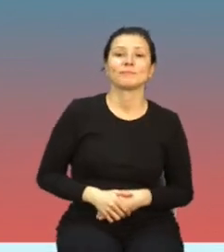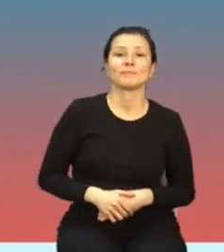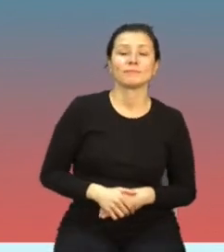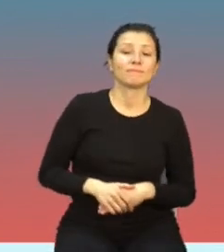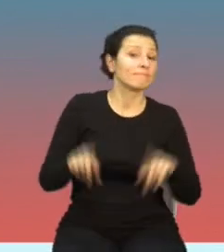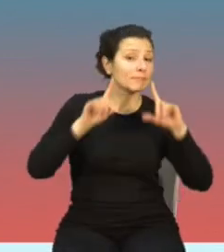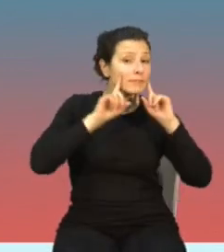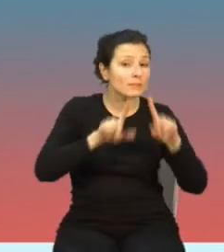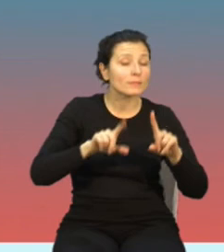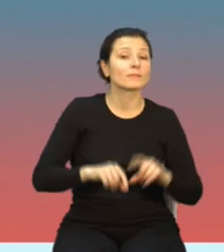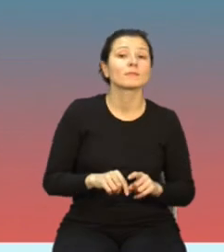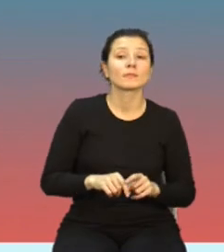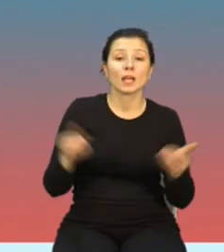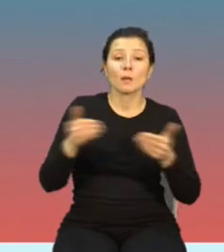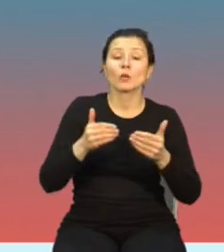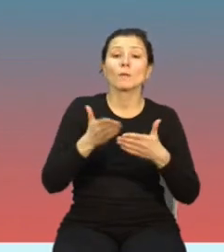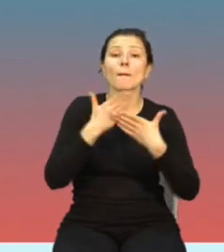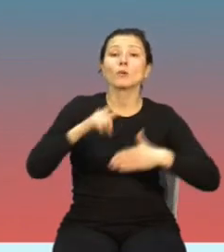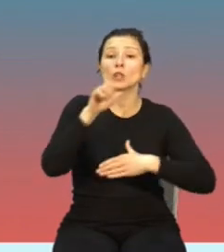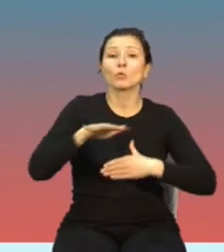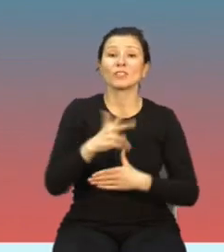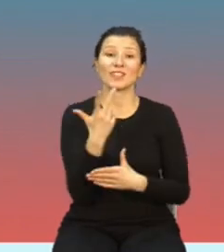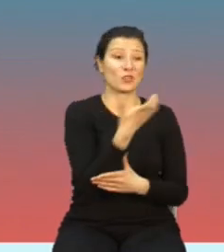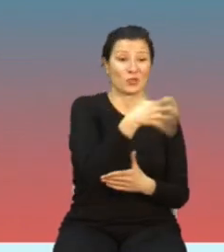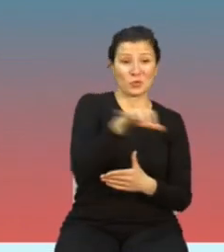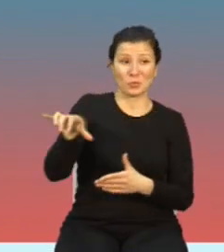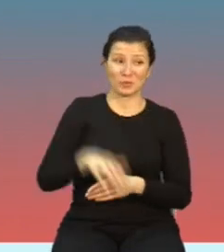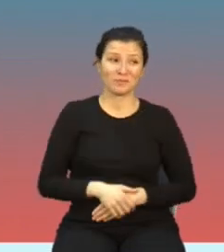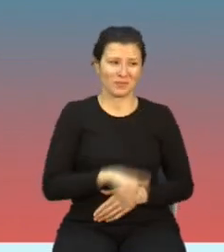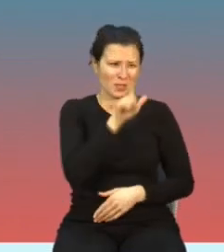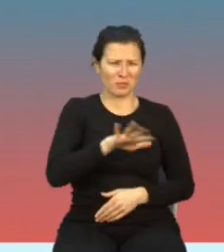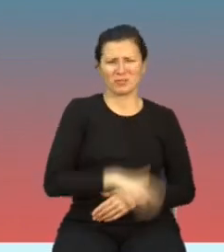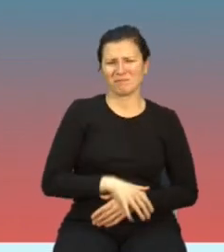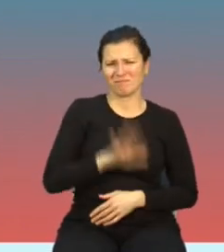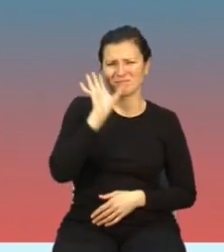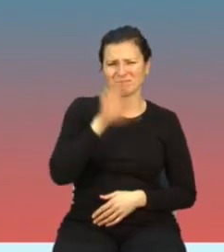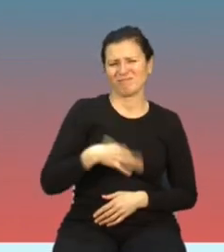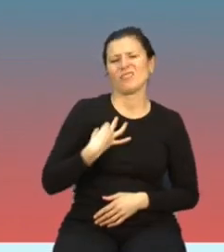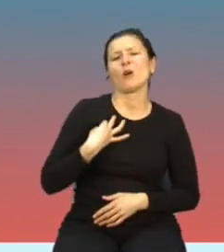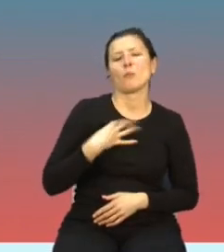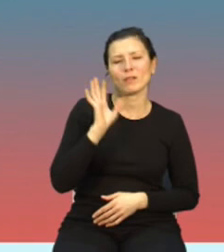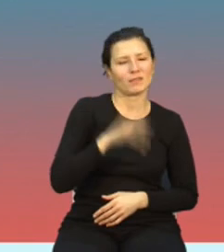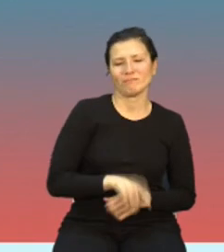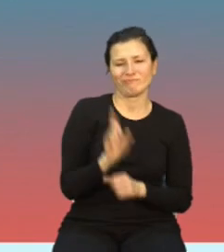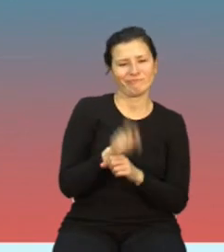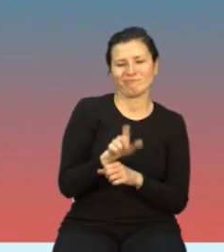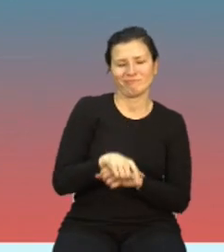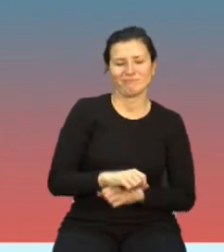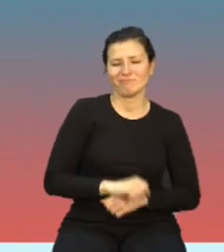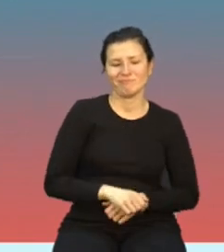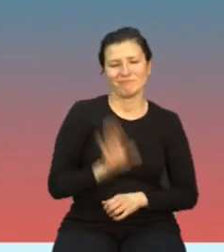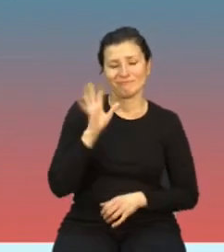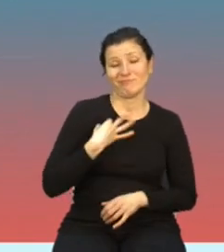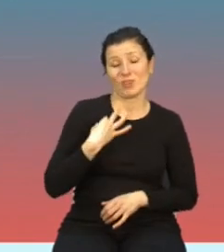właściwie możemy tutaj podzielić ludzi na trzy kategorie. Są tacy, którzy się nie przejmują i w ogóle tego nie myślą, albo po prostu ich nie obchodzi